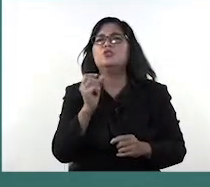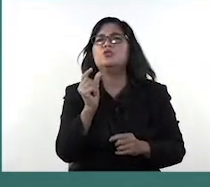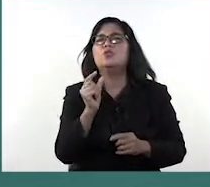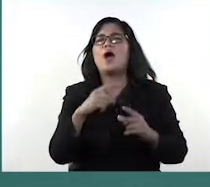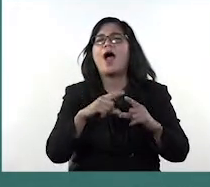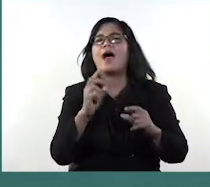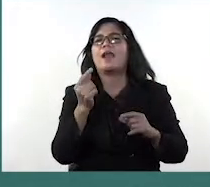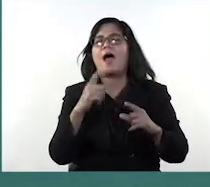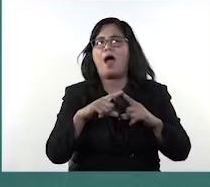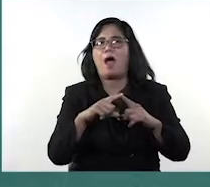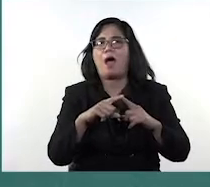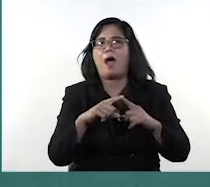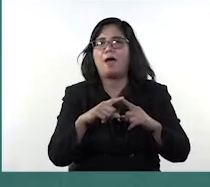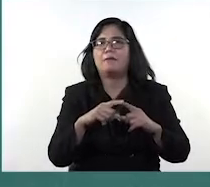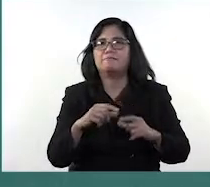pengharapan